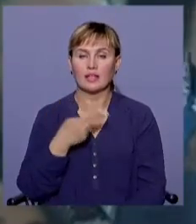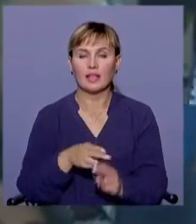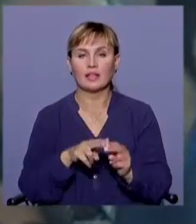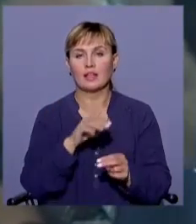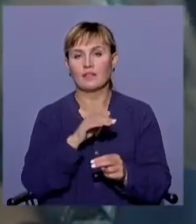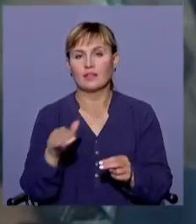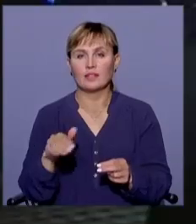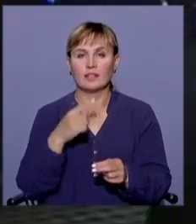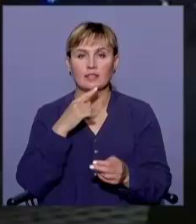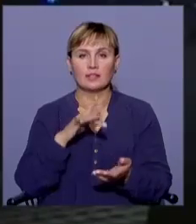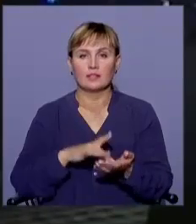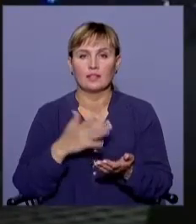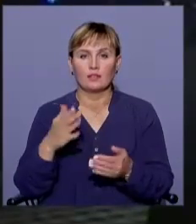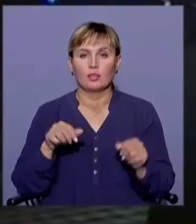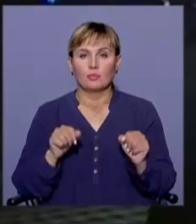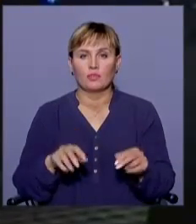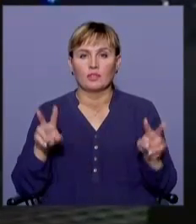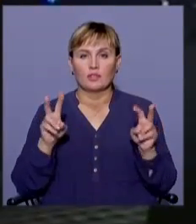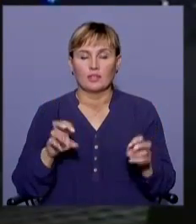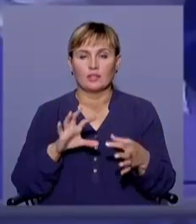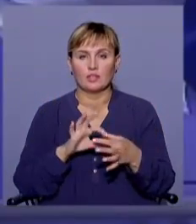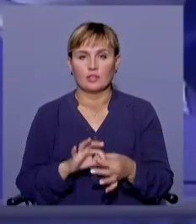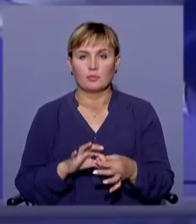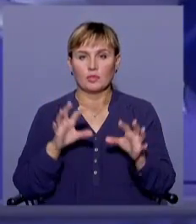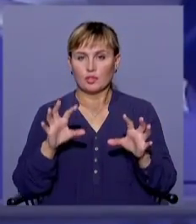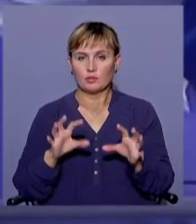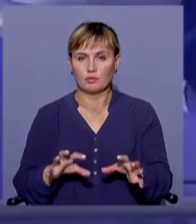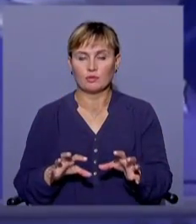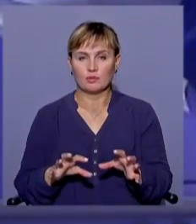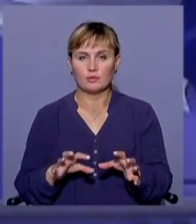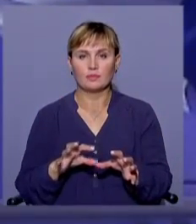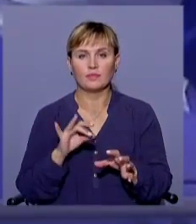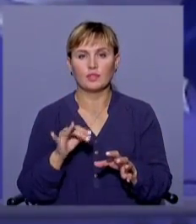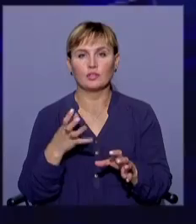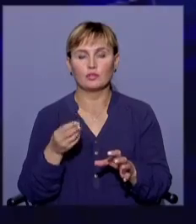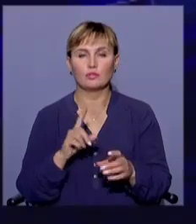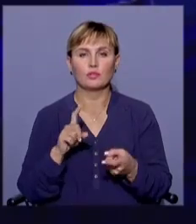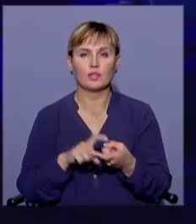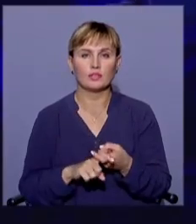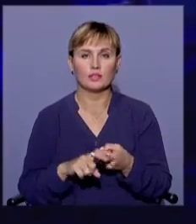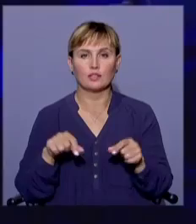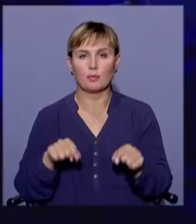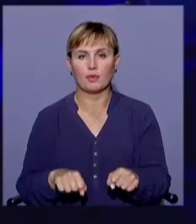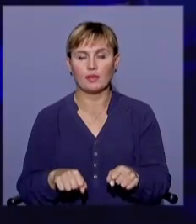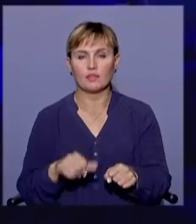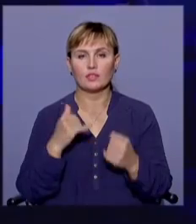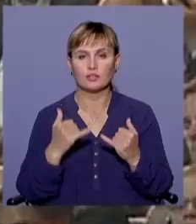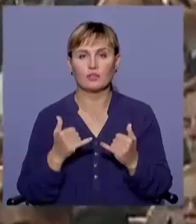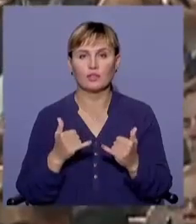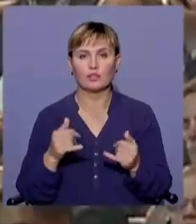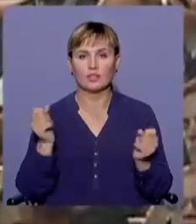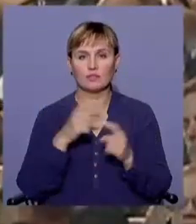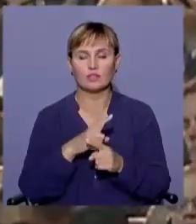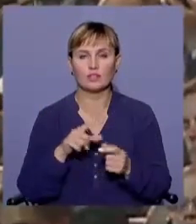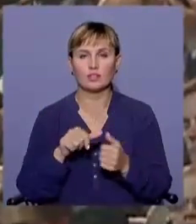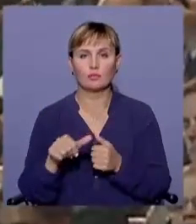официальный язык центра. Его правовой статус закреплен конституционным законом. И еще, что касается права. Сегодня же стали известны